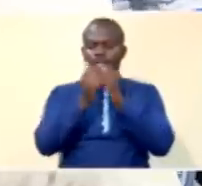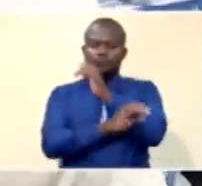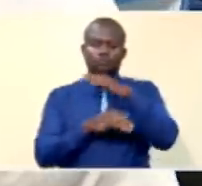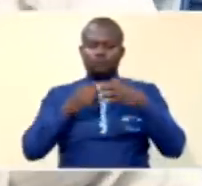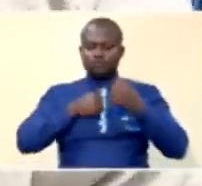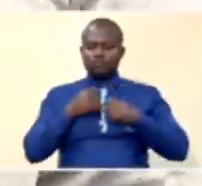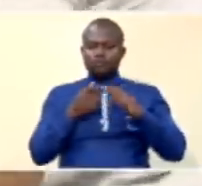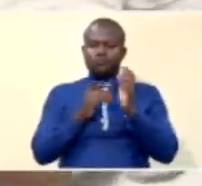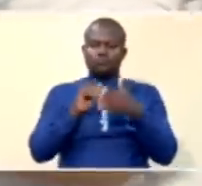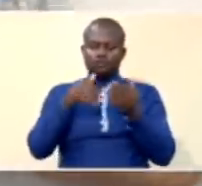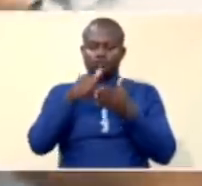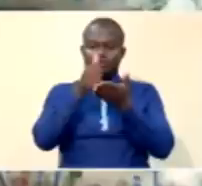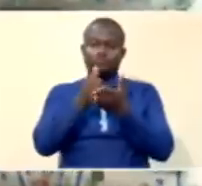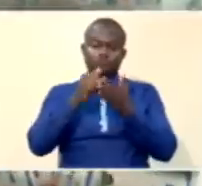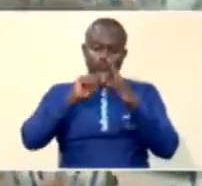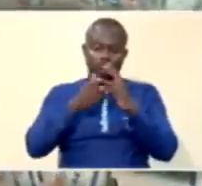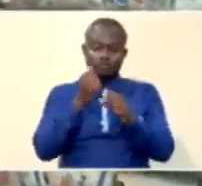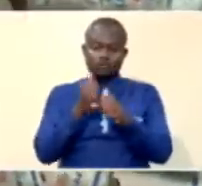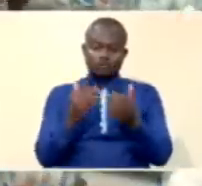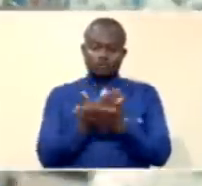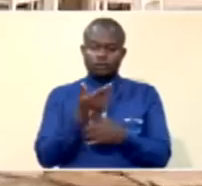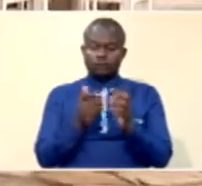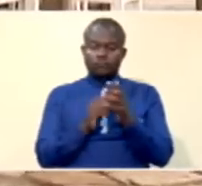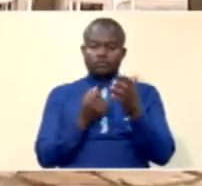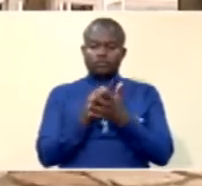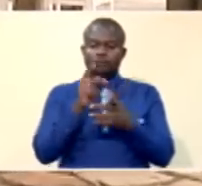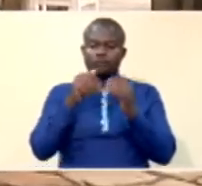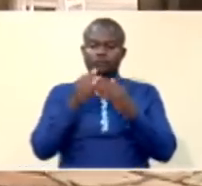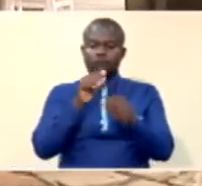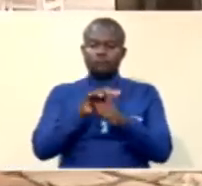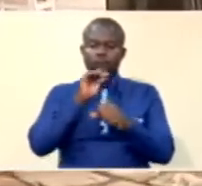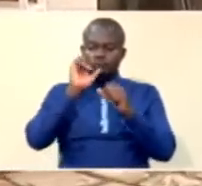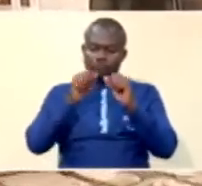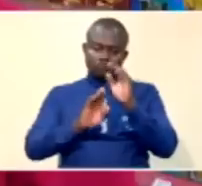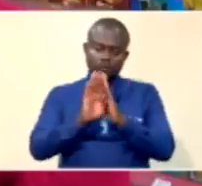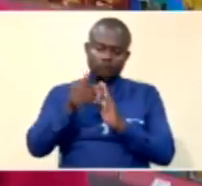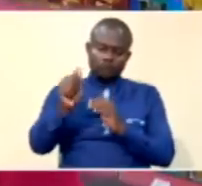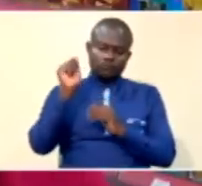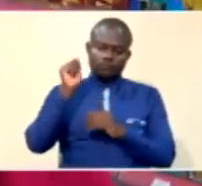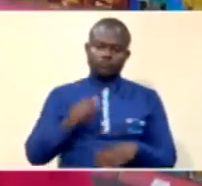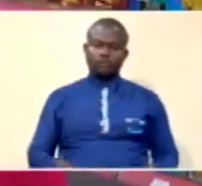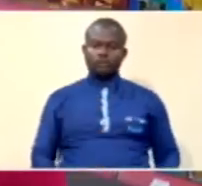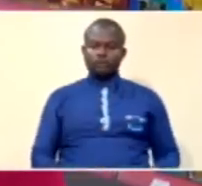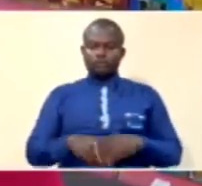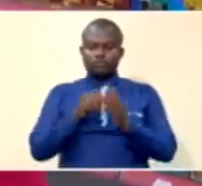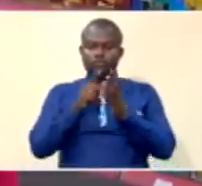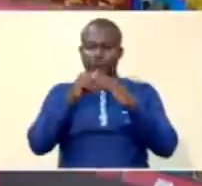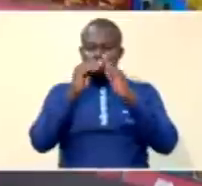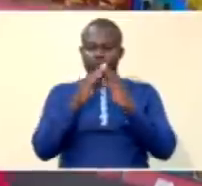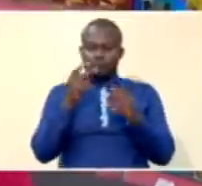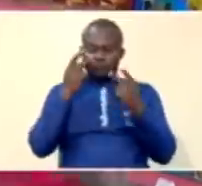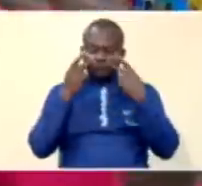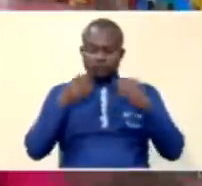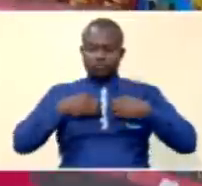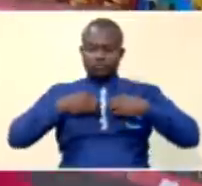Rwanda kandi rinafasha guhanga imirimo bigatuma abatari bake babasha kwiteza imbere. Nishyura inzu, mbona imyenda yo